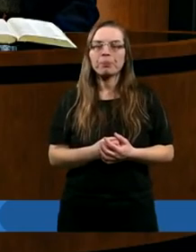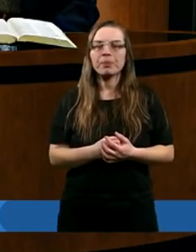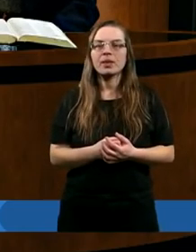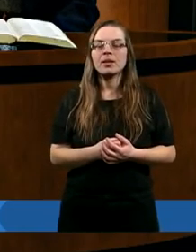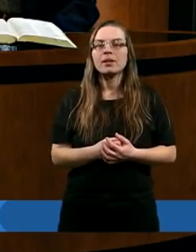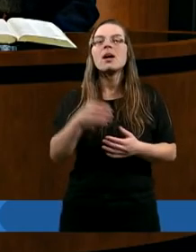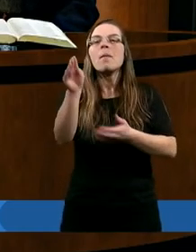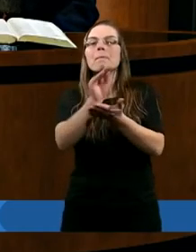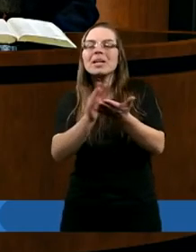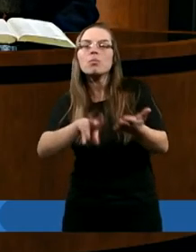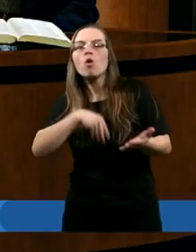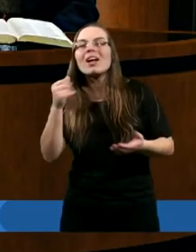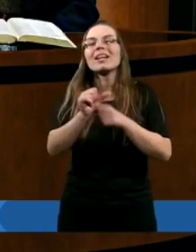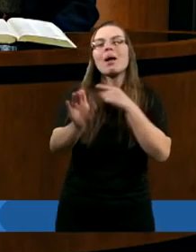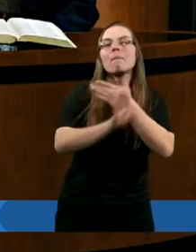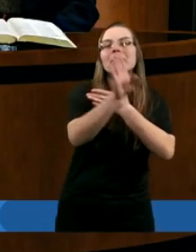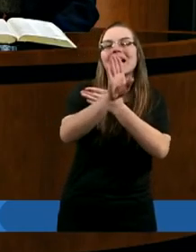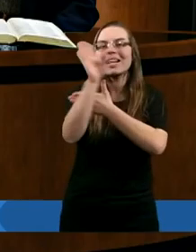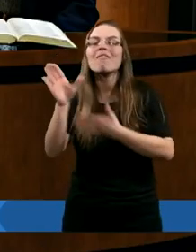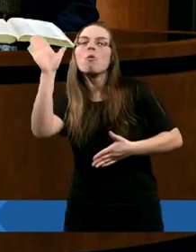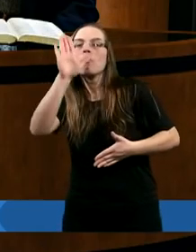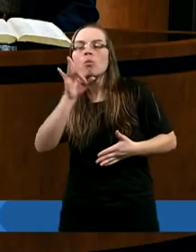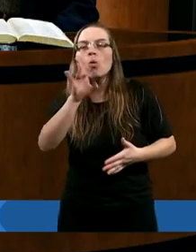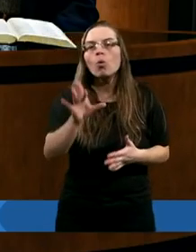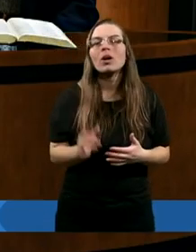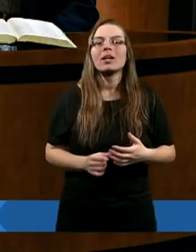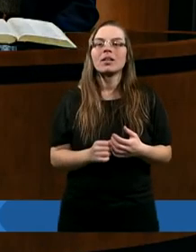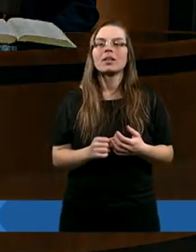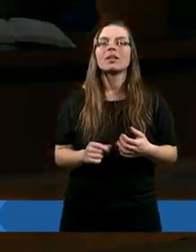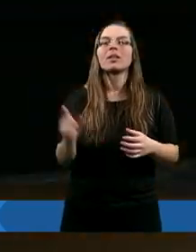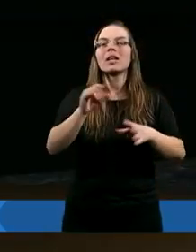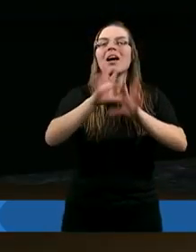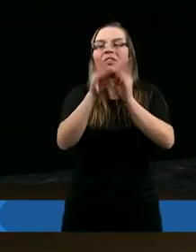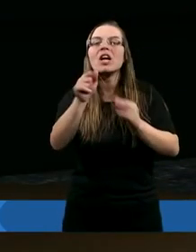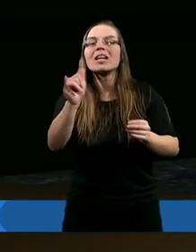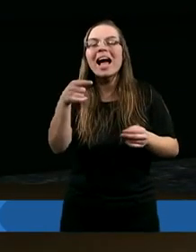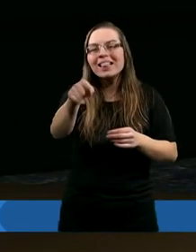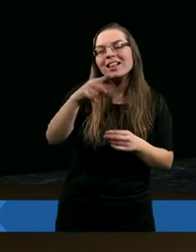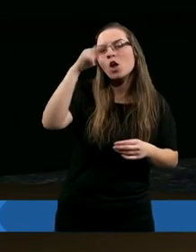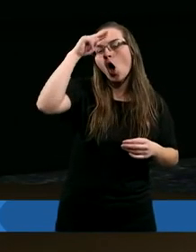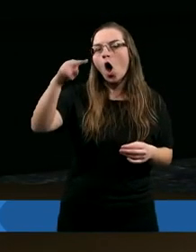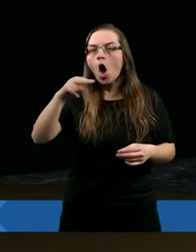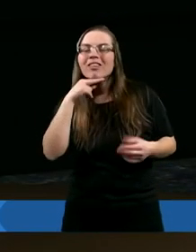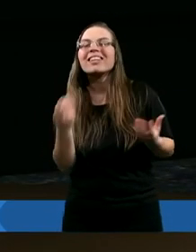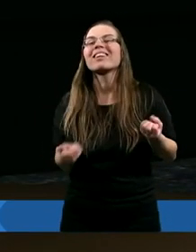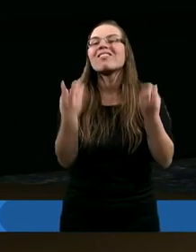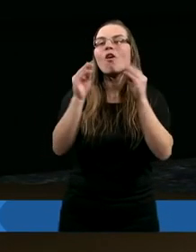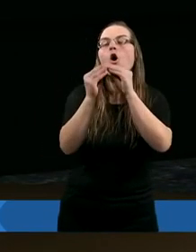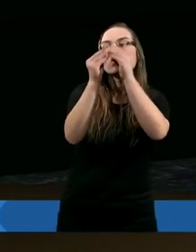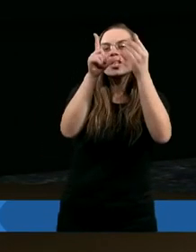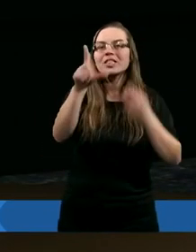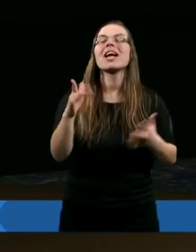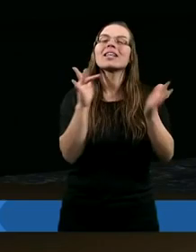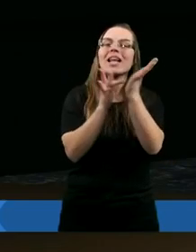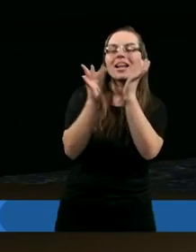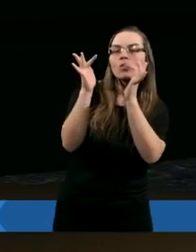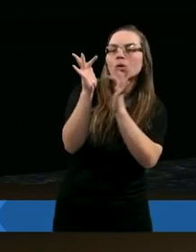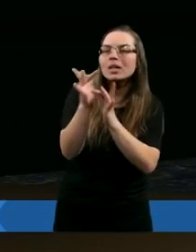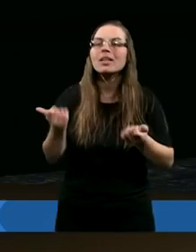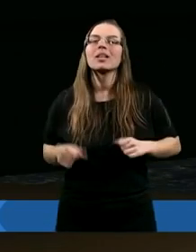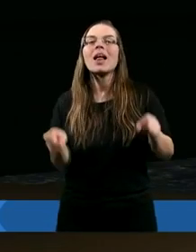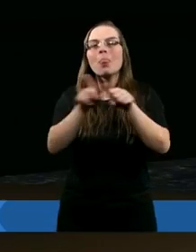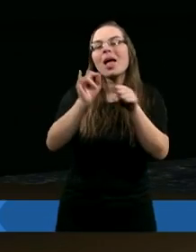W Iśmie Świętym przedstawiony jest Bóg, przede wszystkim jako ten Ojciec, Stworzyciel, Jezus